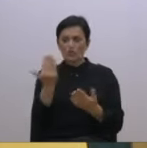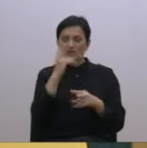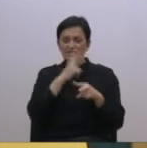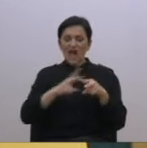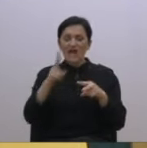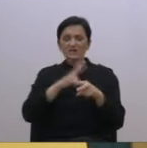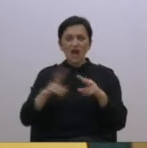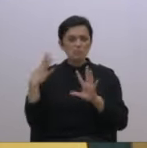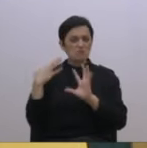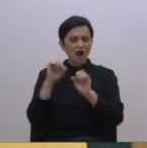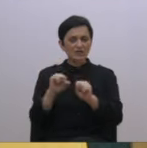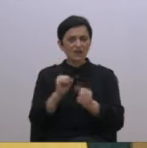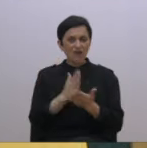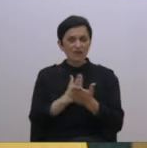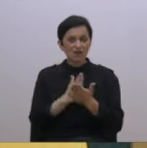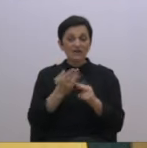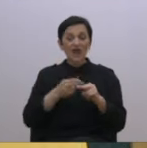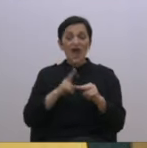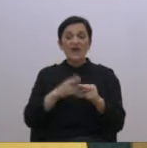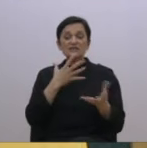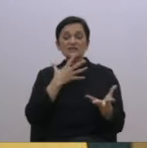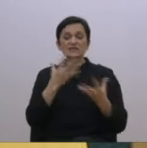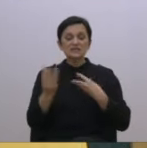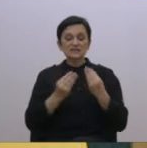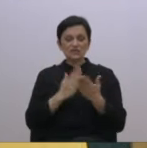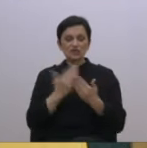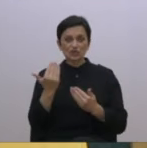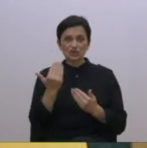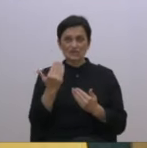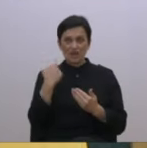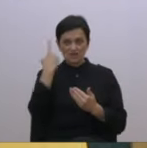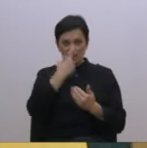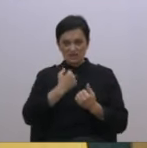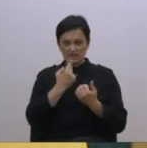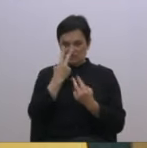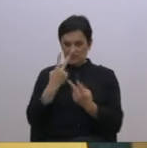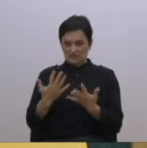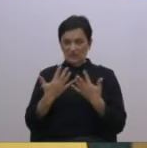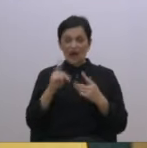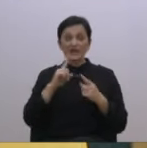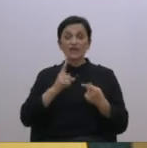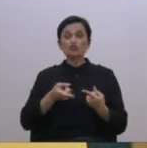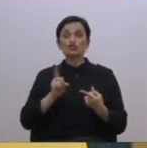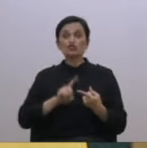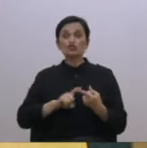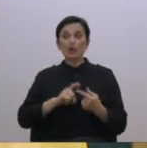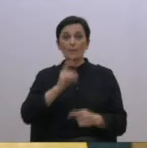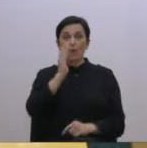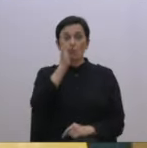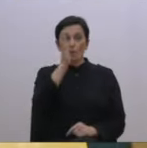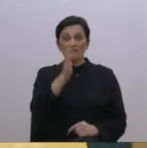გაქვთ მხარდაჭერა. აი სიყალბია ზუსტად თქვენი ნათელი სახე. ახლა რაც შეეხება